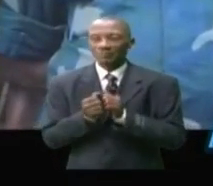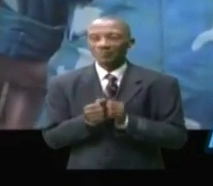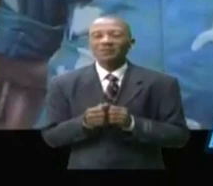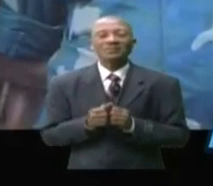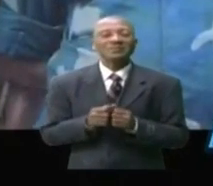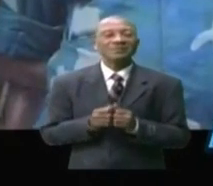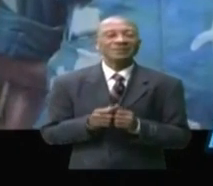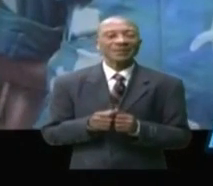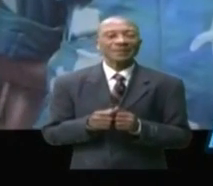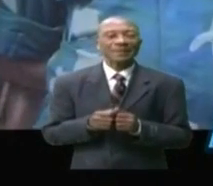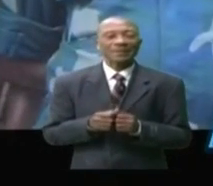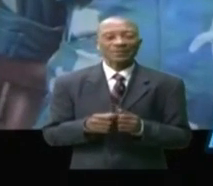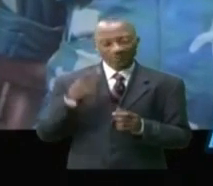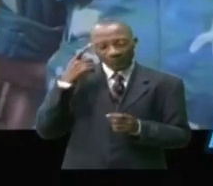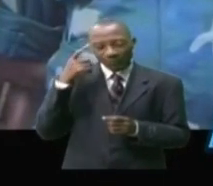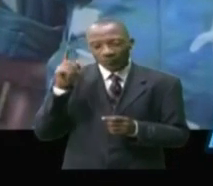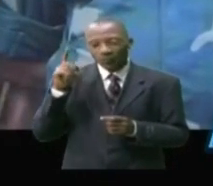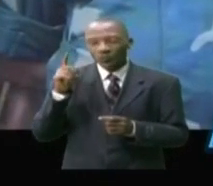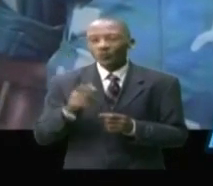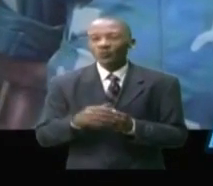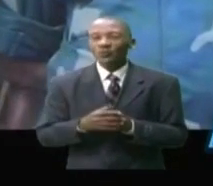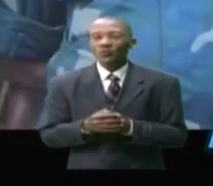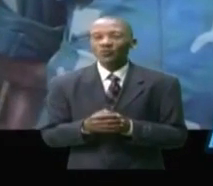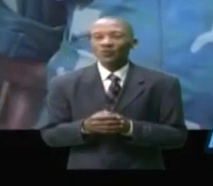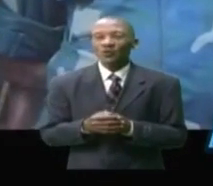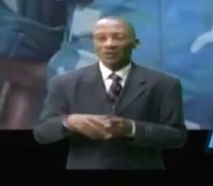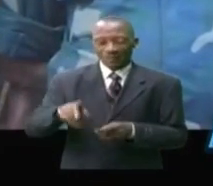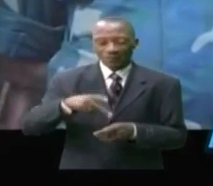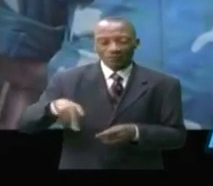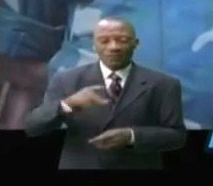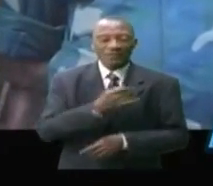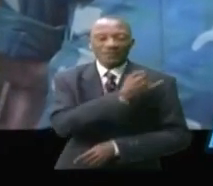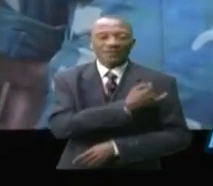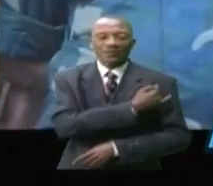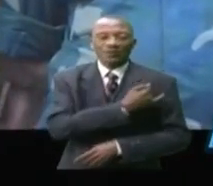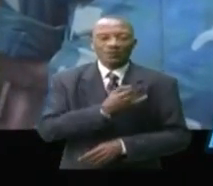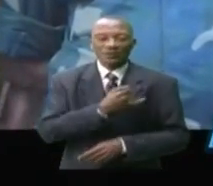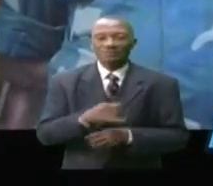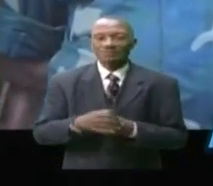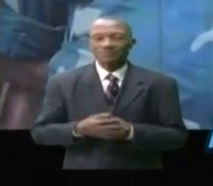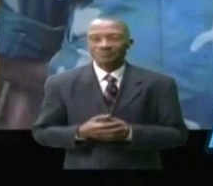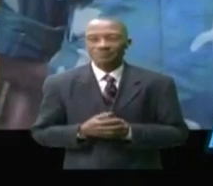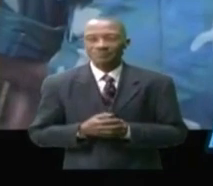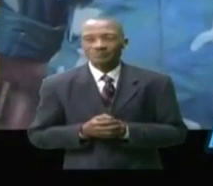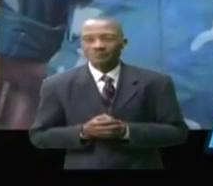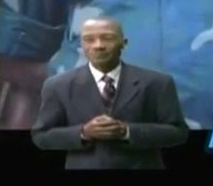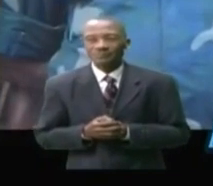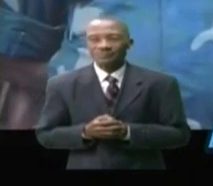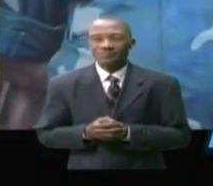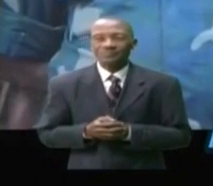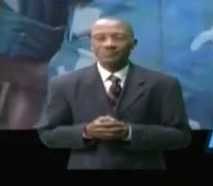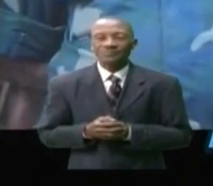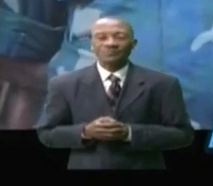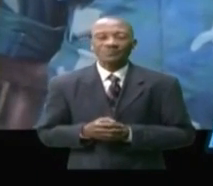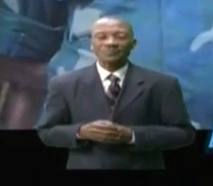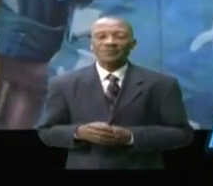Basoko, porte-parole de ce mouvement. Toute attaque contre les